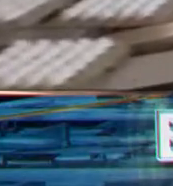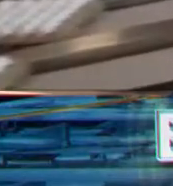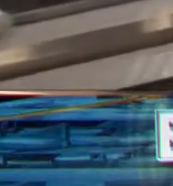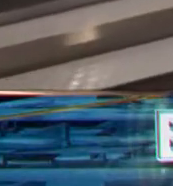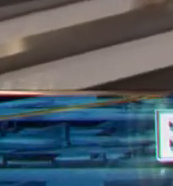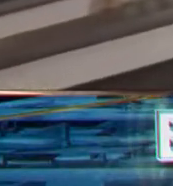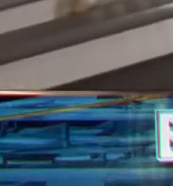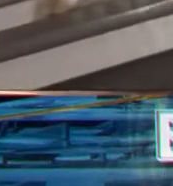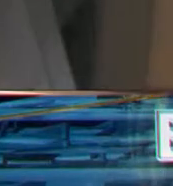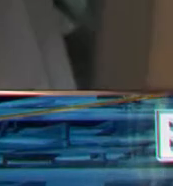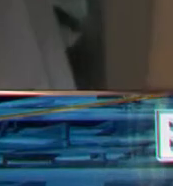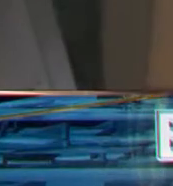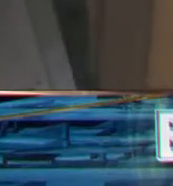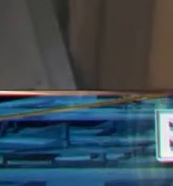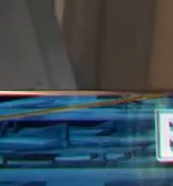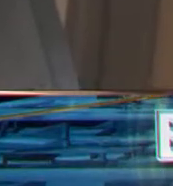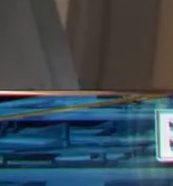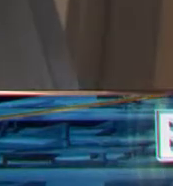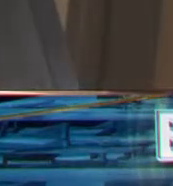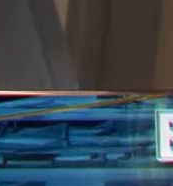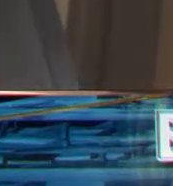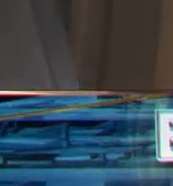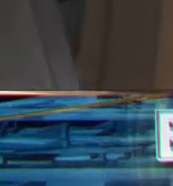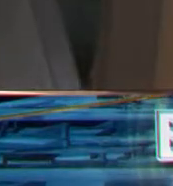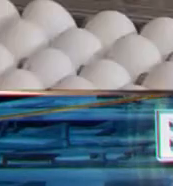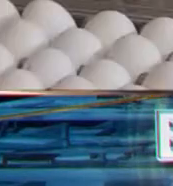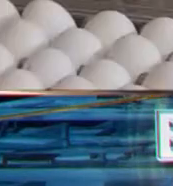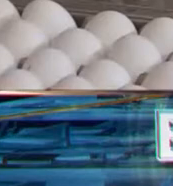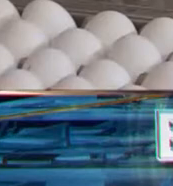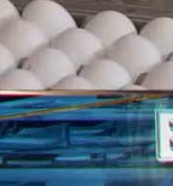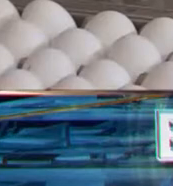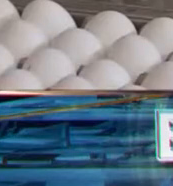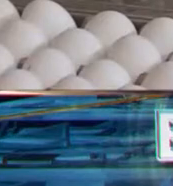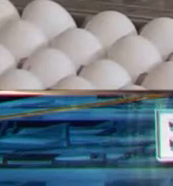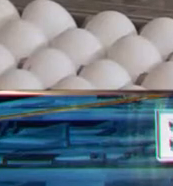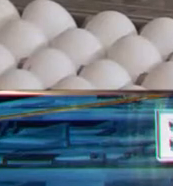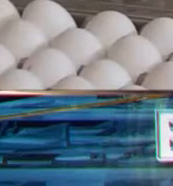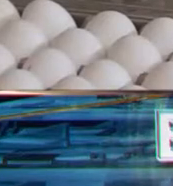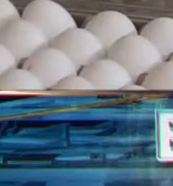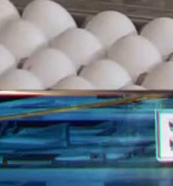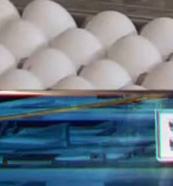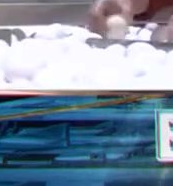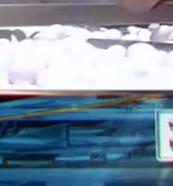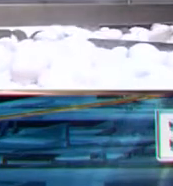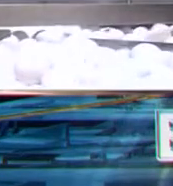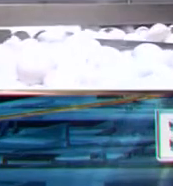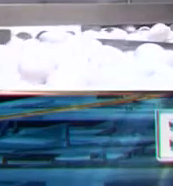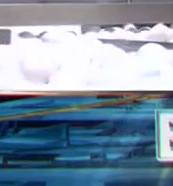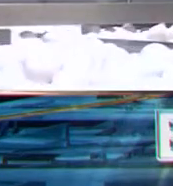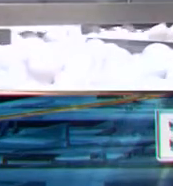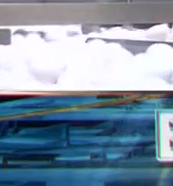Отандық құс фабрикаларына шұғыл қолдау қажет. Әлеуметтік маңызды 9 азық-түліктің бірі жұмыртқа өндіретін кәсіпорындар жұмысы тоқырауға